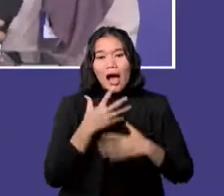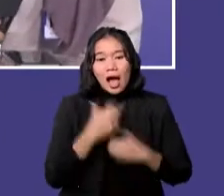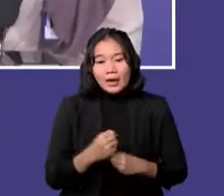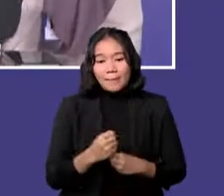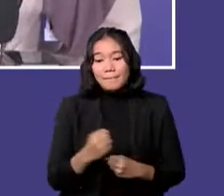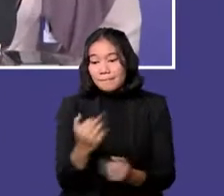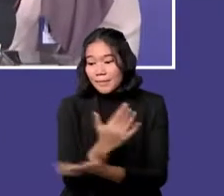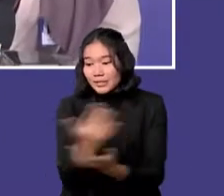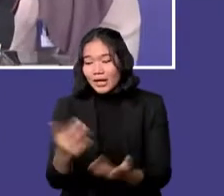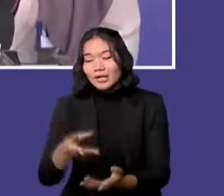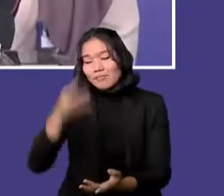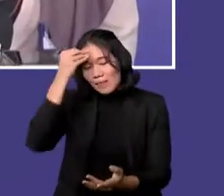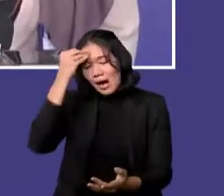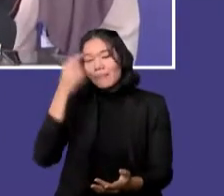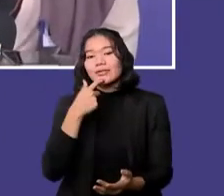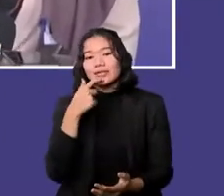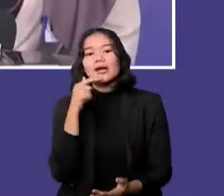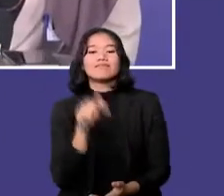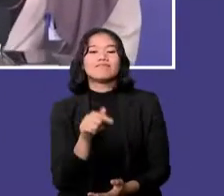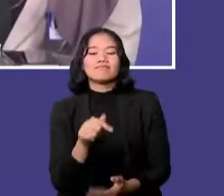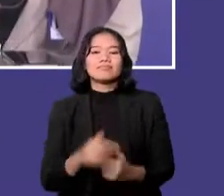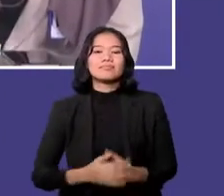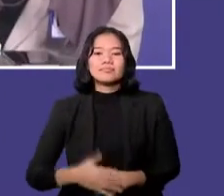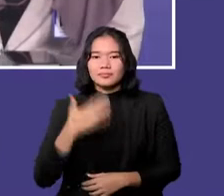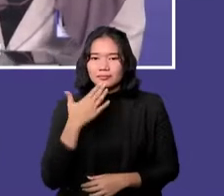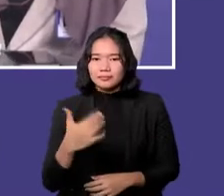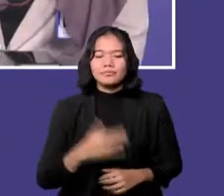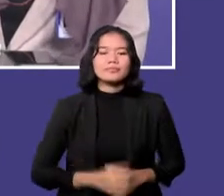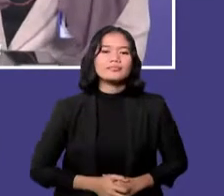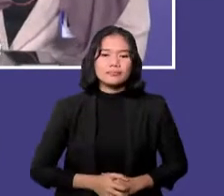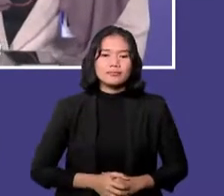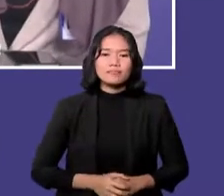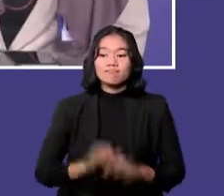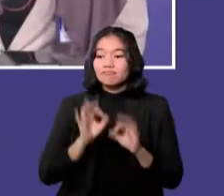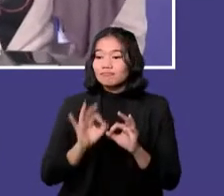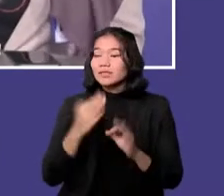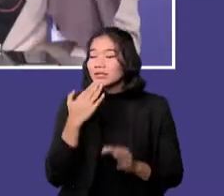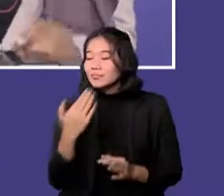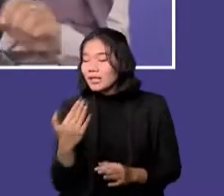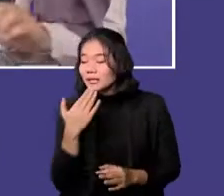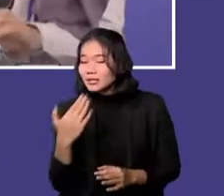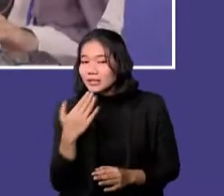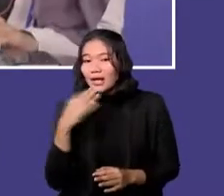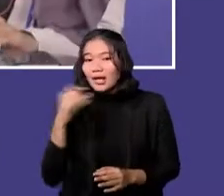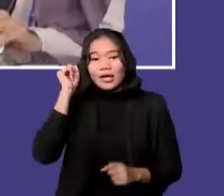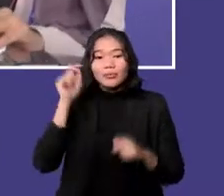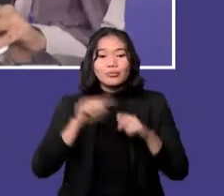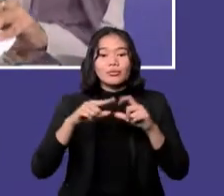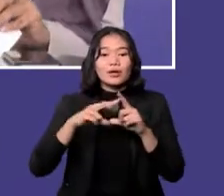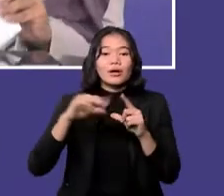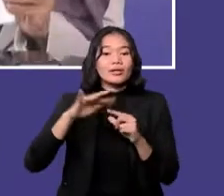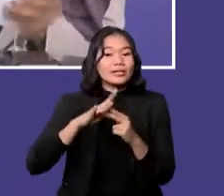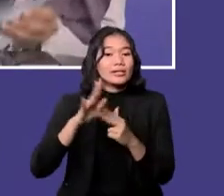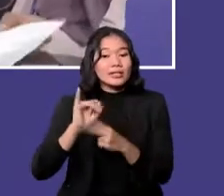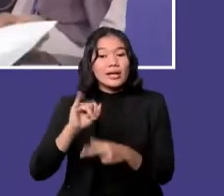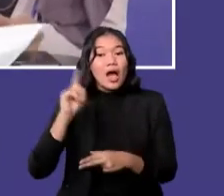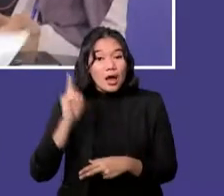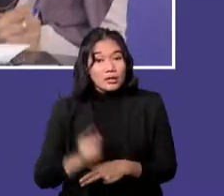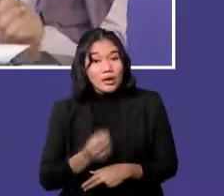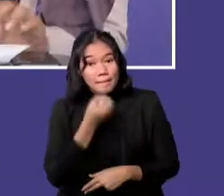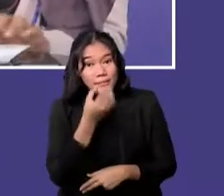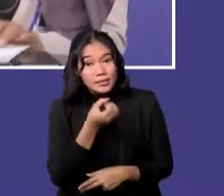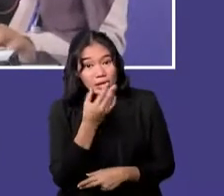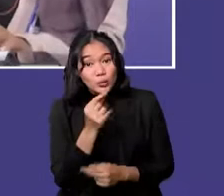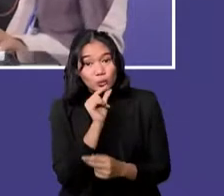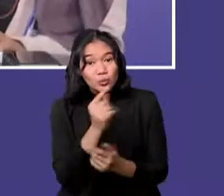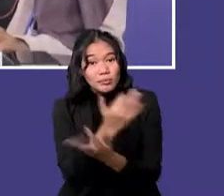semuanya masyarakat akan paham tentang protokol-protokol ini. Terima kasih. Baik, terima kasih Ibu Kartini. Ada pesan yang ingin disampaikan